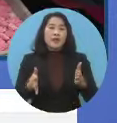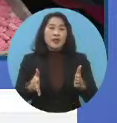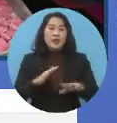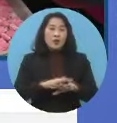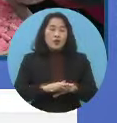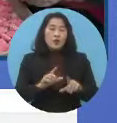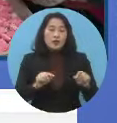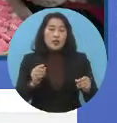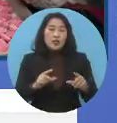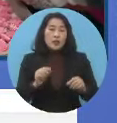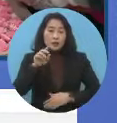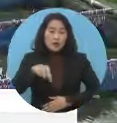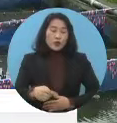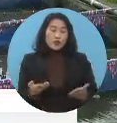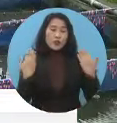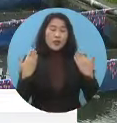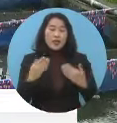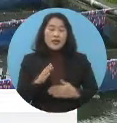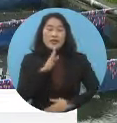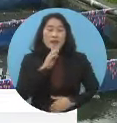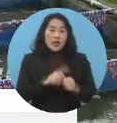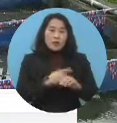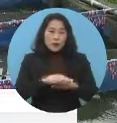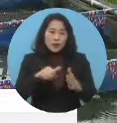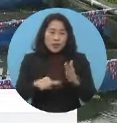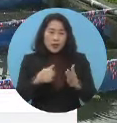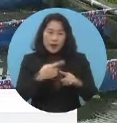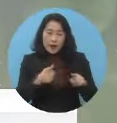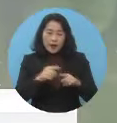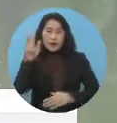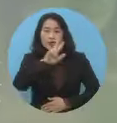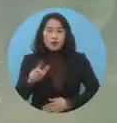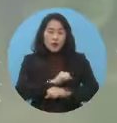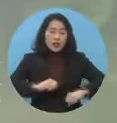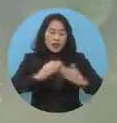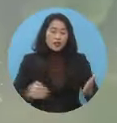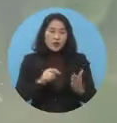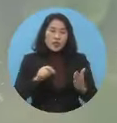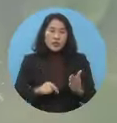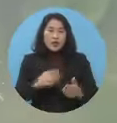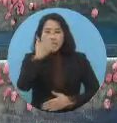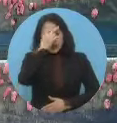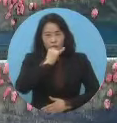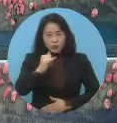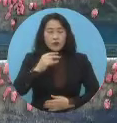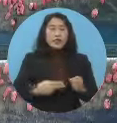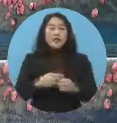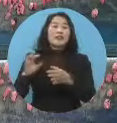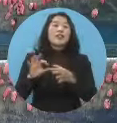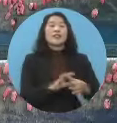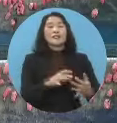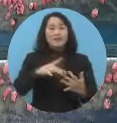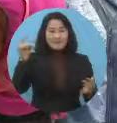찰랑 한도가 농림축산식품부 에서 주관하는 친환경농자재 사업 평가에서 전국 광역자치단체 가운데 최우수 기관으로